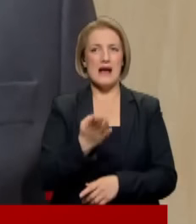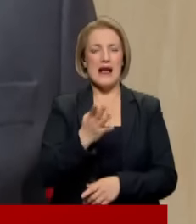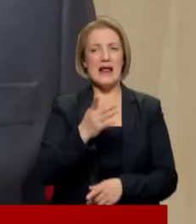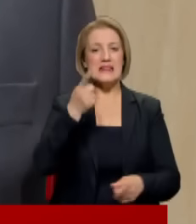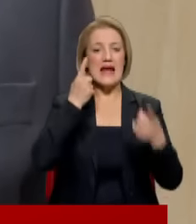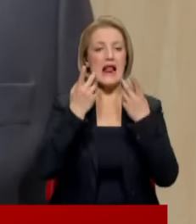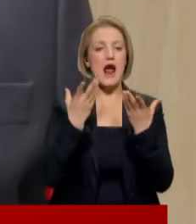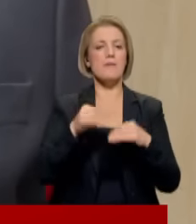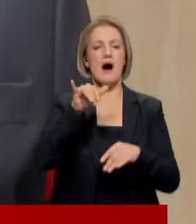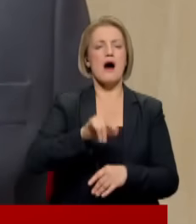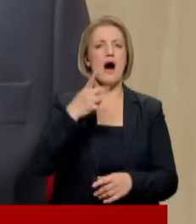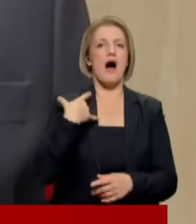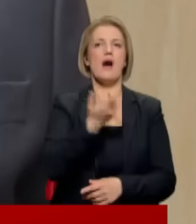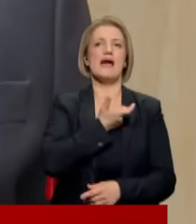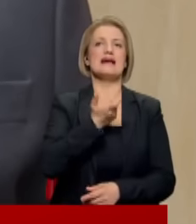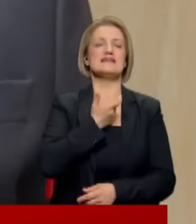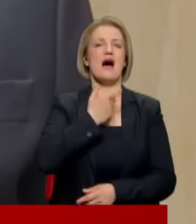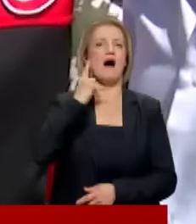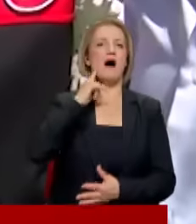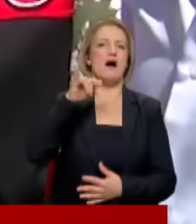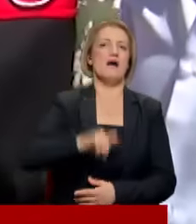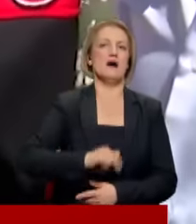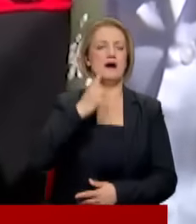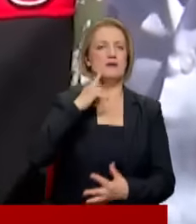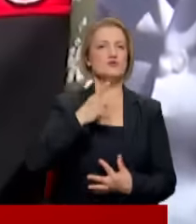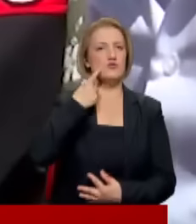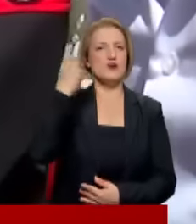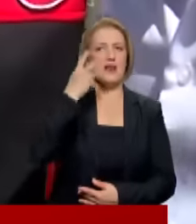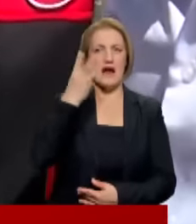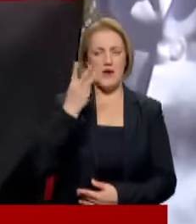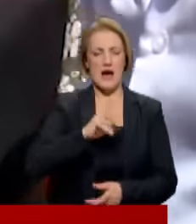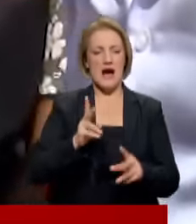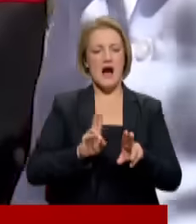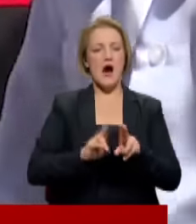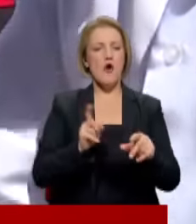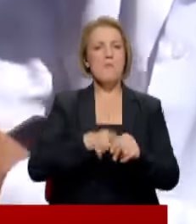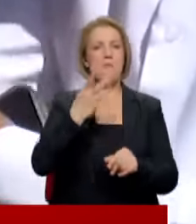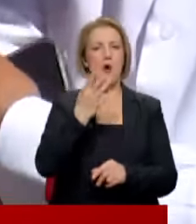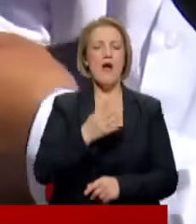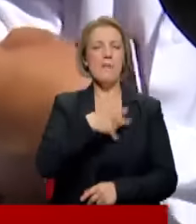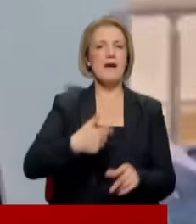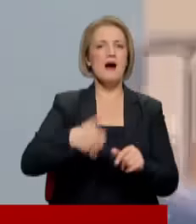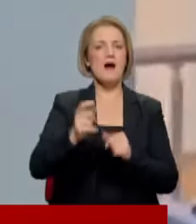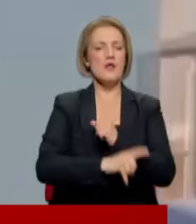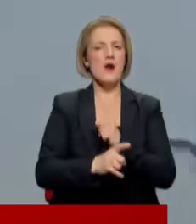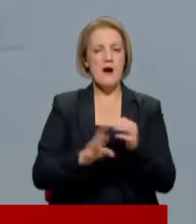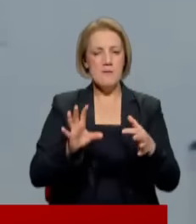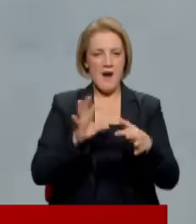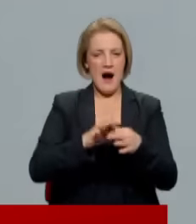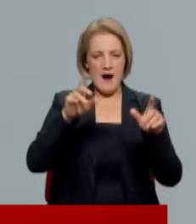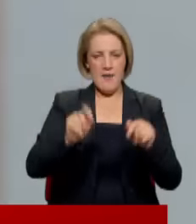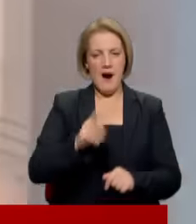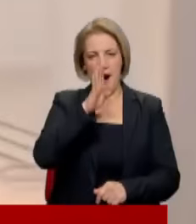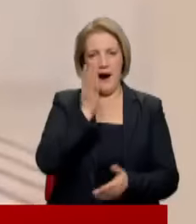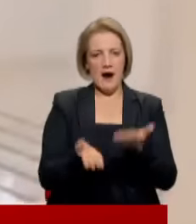lekelenmeme Hakkı bir anayasal Hak bir insan hakkı Cumhurbaşkanı Erdoğan yerlerine Kayyum atanan belediye başkanlarını terörle ilişkilendirir Ken